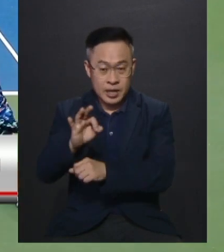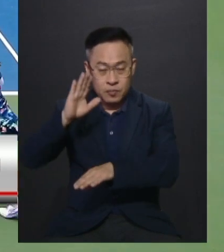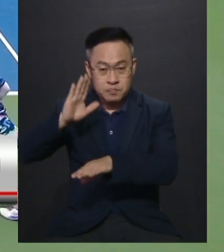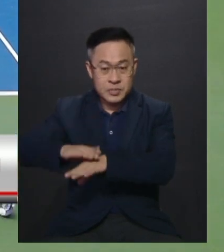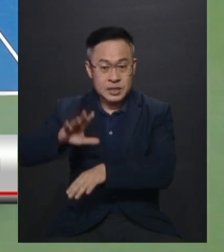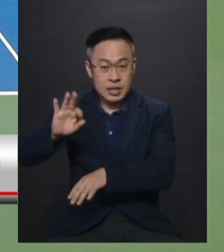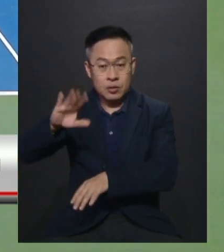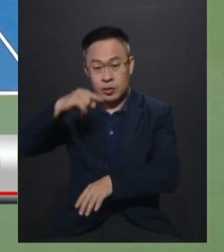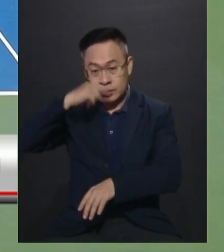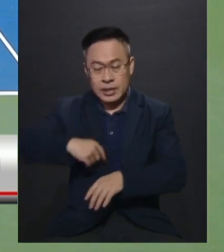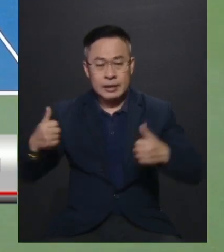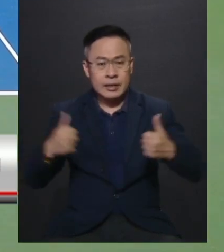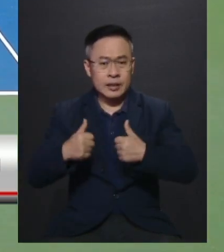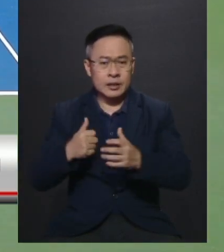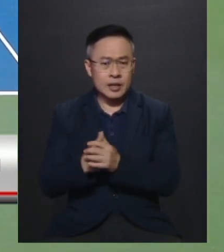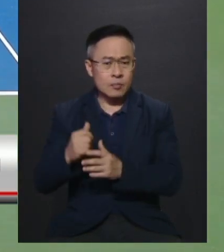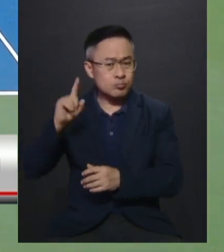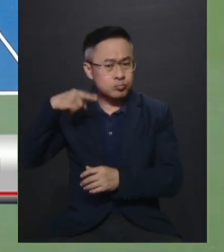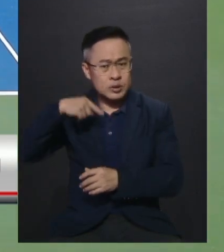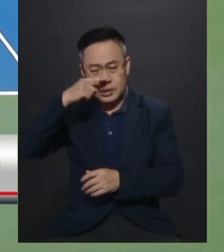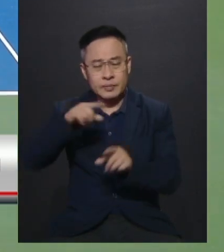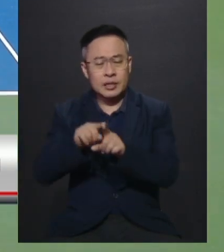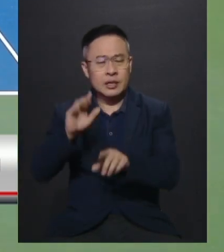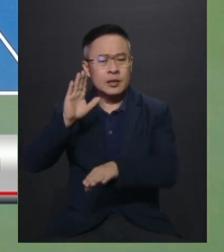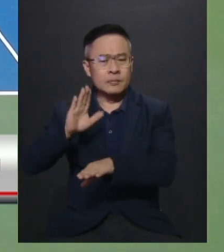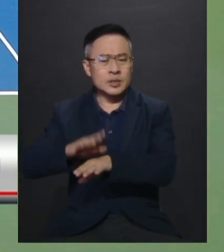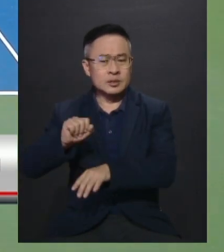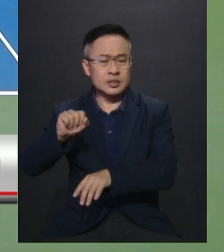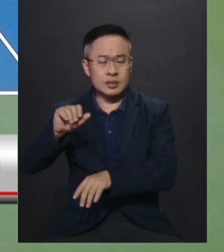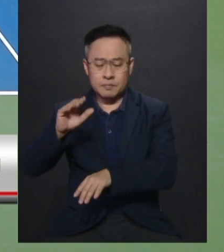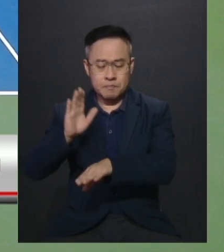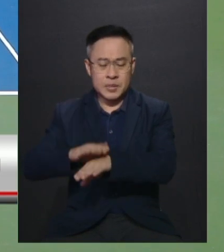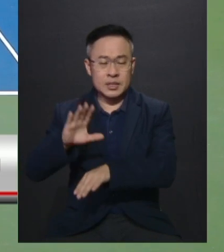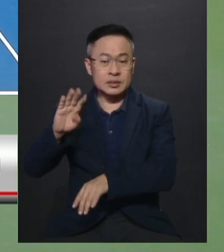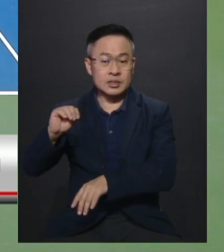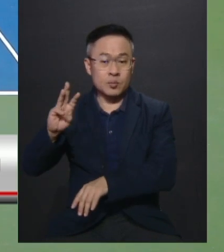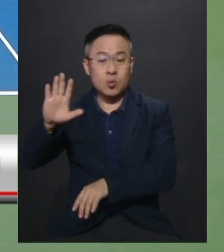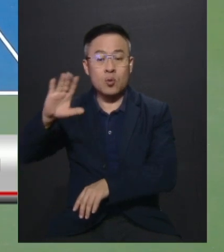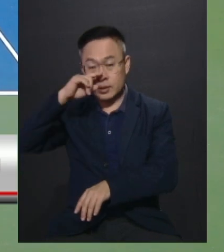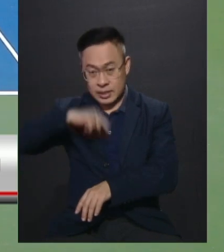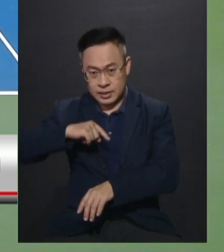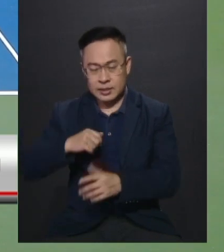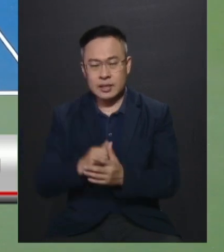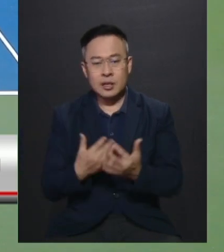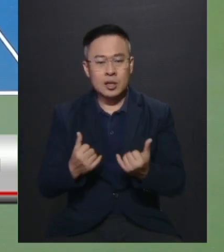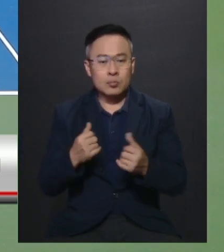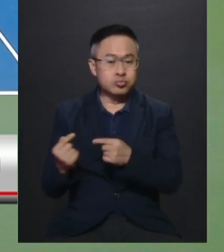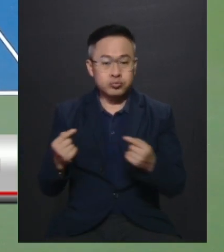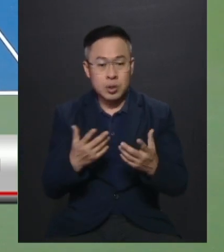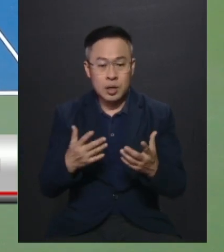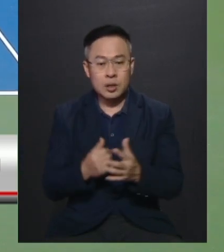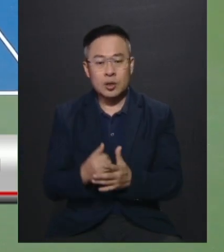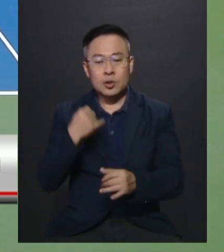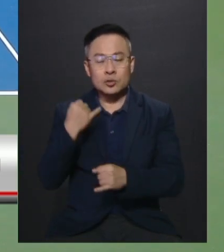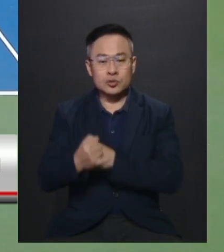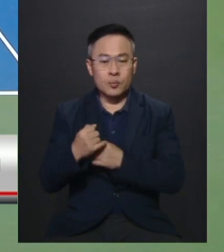วัย15ปีจากจังหวัดนครปฐมมือ46ของไทยซึ่งเซตแรกเนี่ยค่ะเป็นพรณภัทรที่ออกสตาร์ทได้ดีกว่าเก็บเซตจ